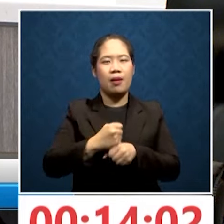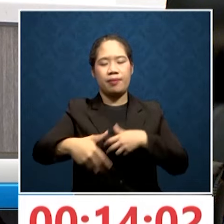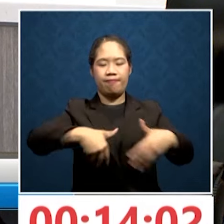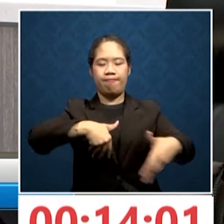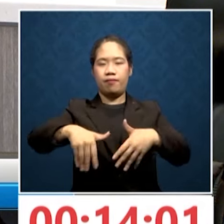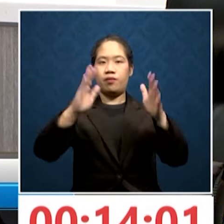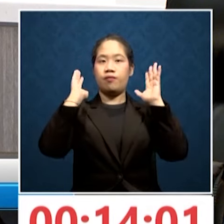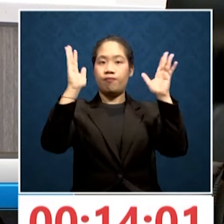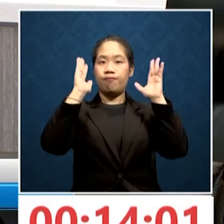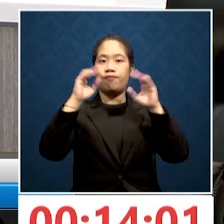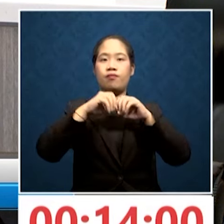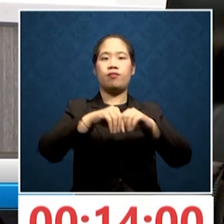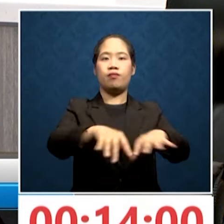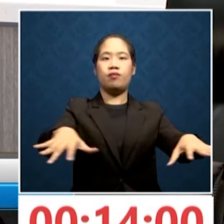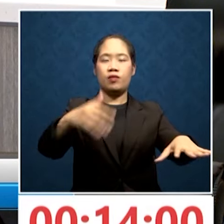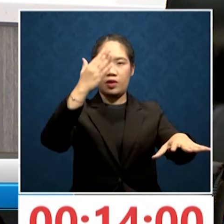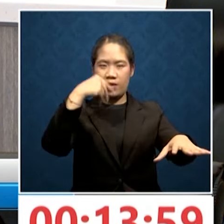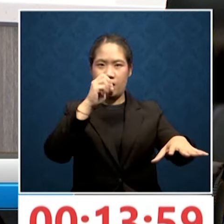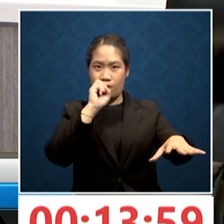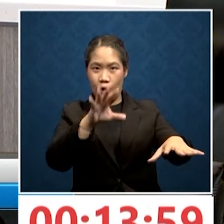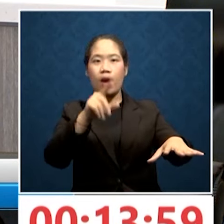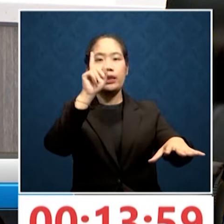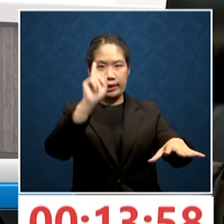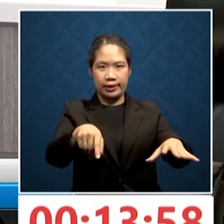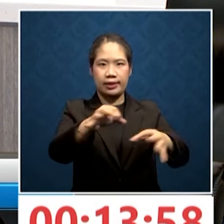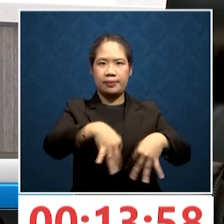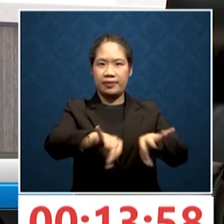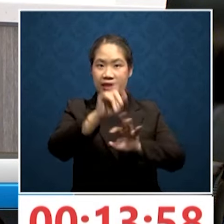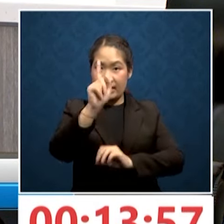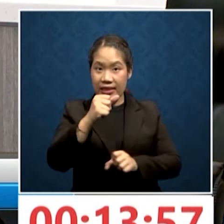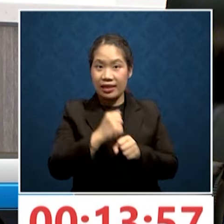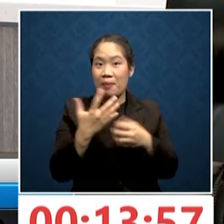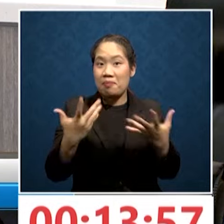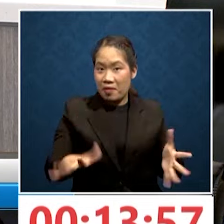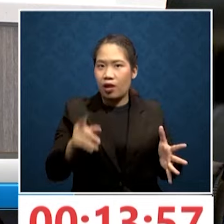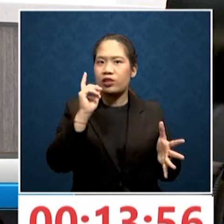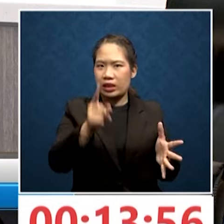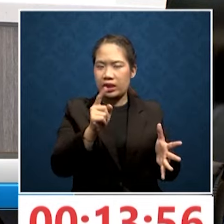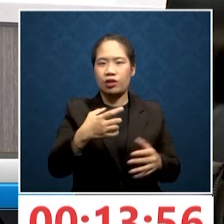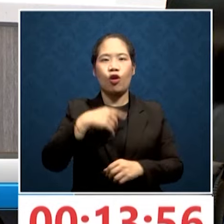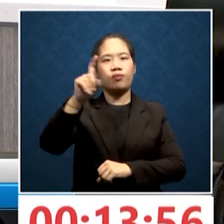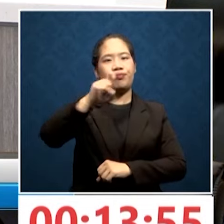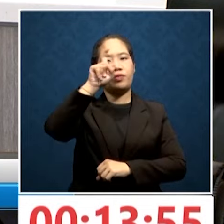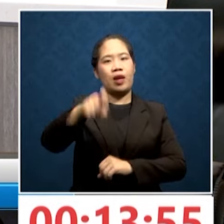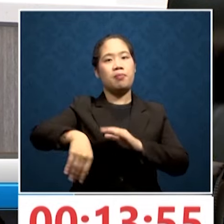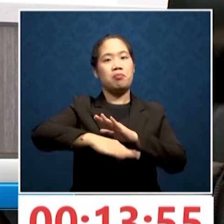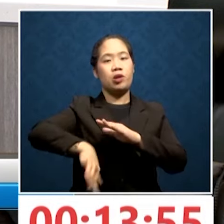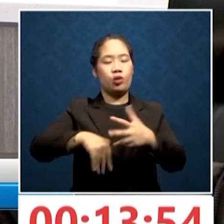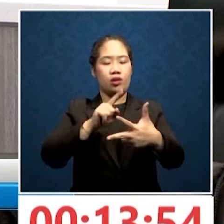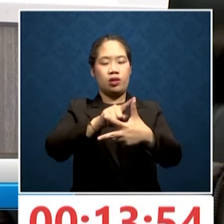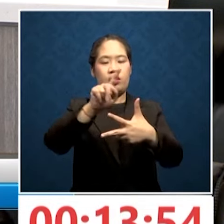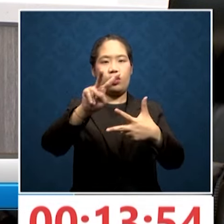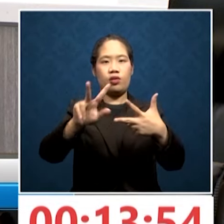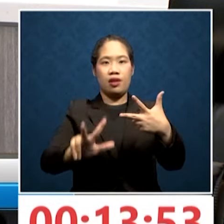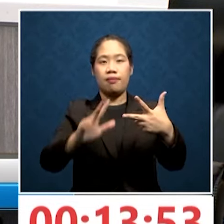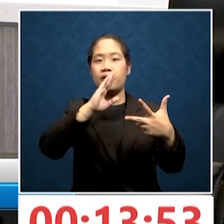พื่อจะเป็นการยืนยันว่ามีความจำเป็นจริงและทำแล้วจะได้ผลจริงจึงขอถามท่านเป็นเบื้องต้นไว้เท่านี้ก่อนและ